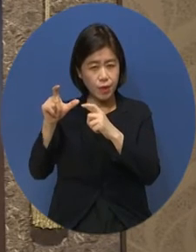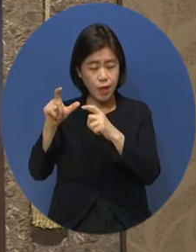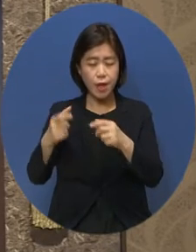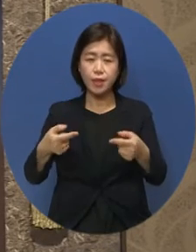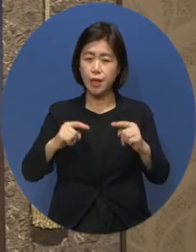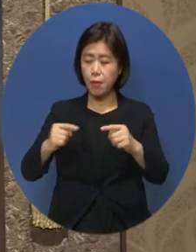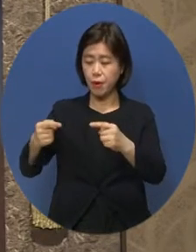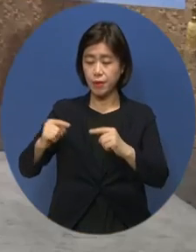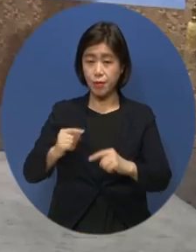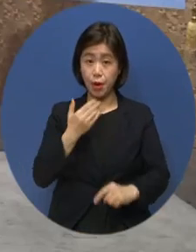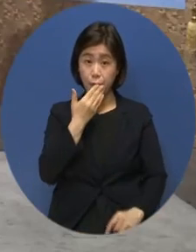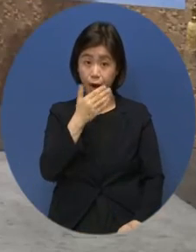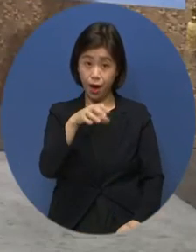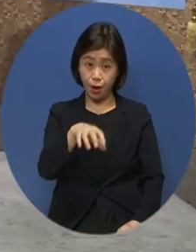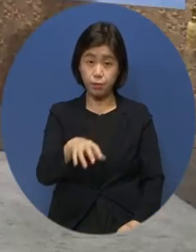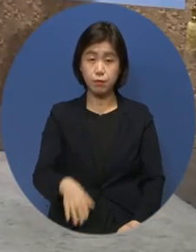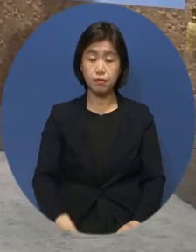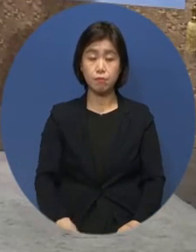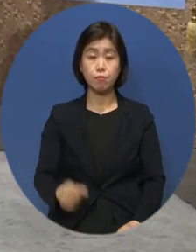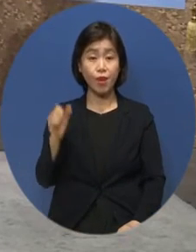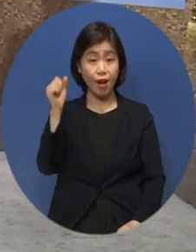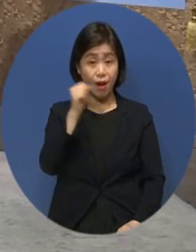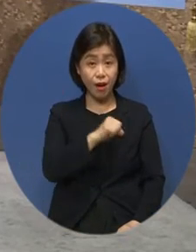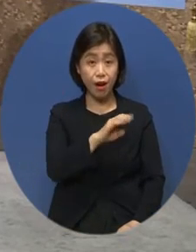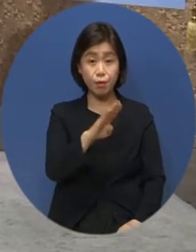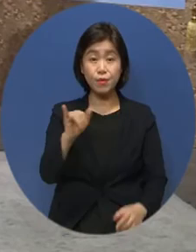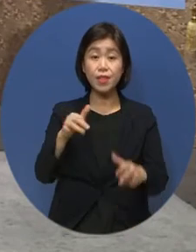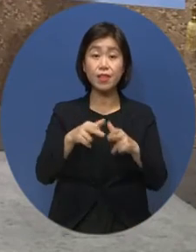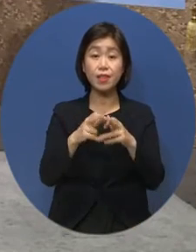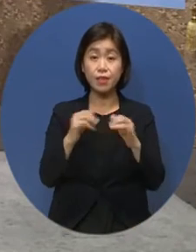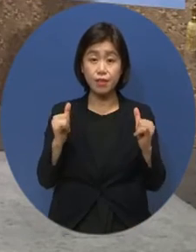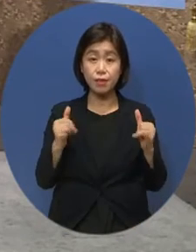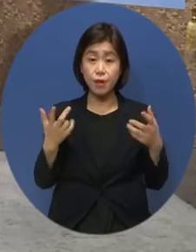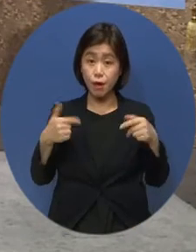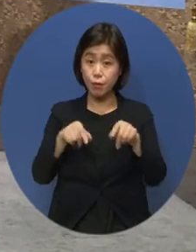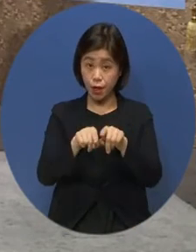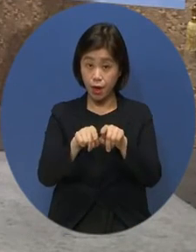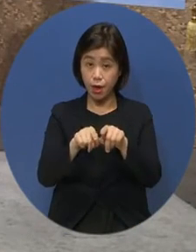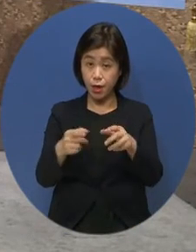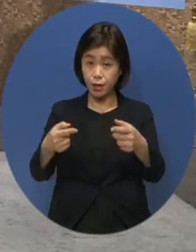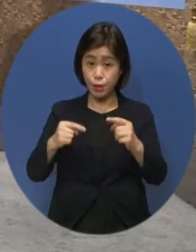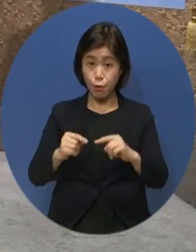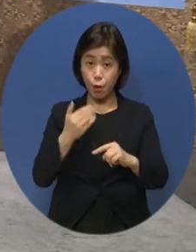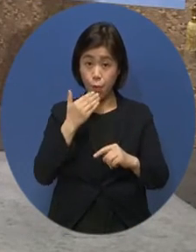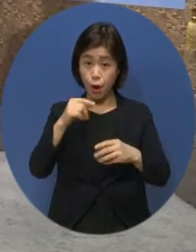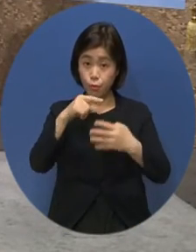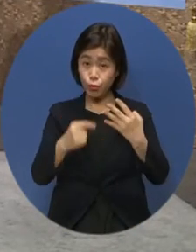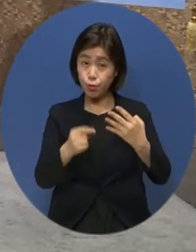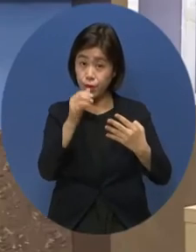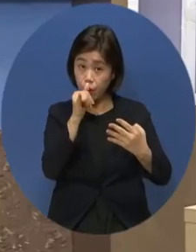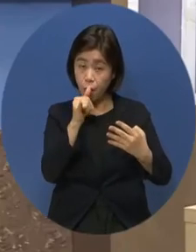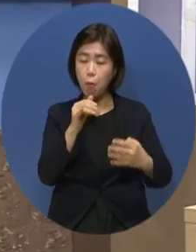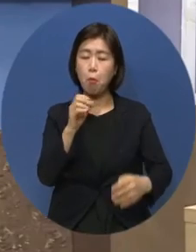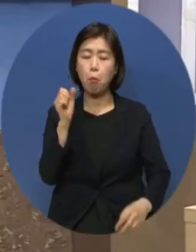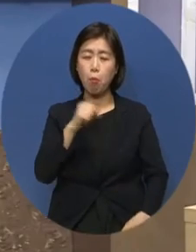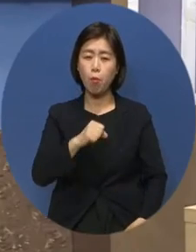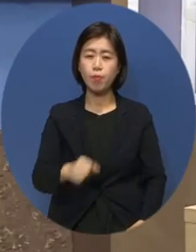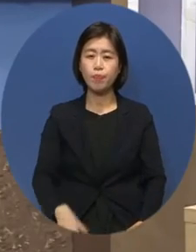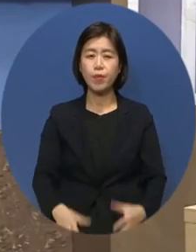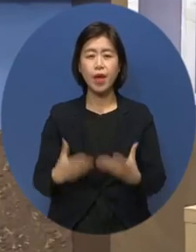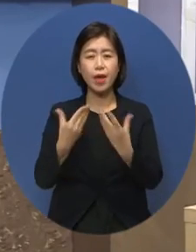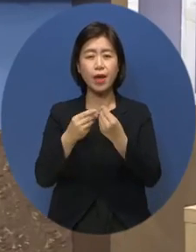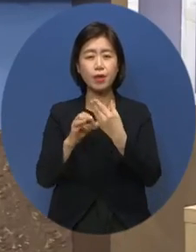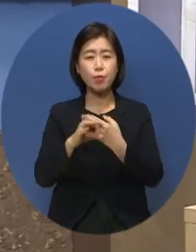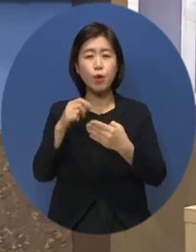되겠습니다 아비 장애인 분들도 함께 할 수 있는 그런 프로그램들이 많이 있나 보니 네 그렇습니다 예 예를 들면 어떤